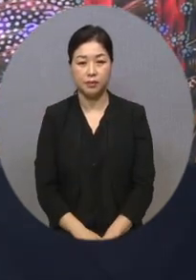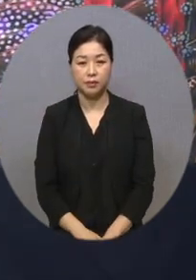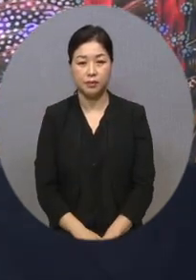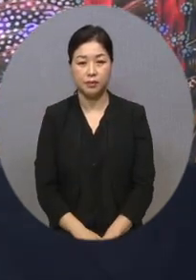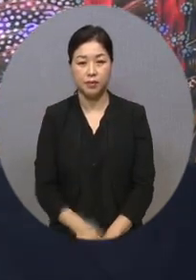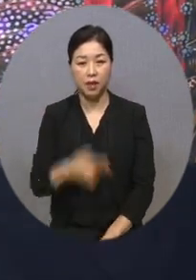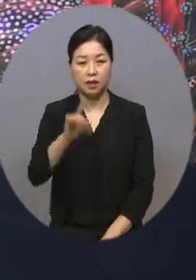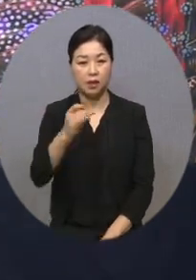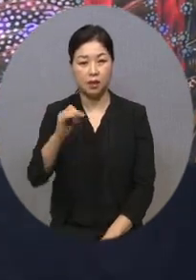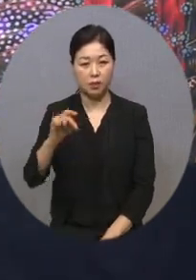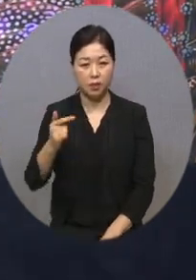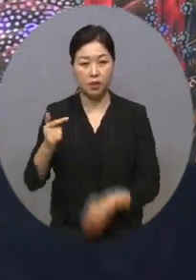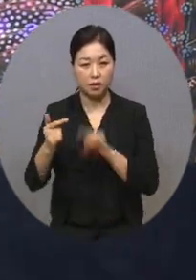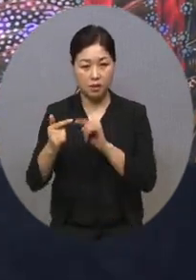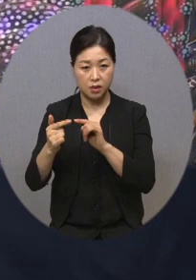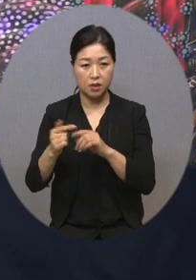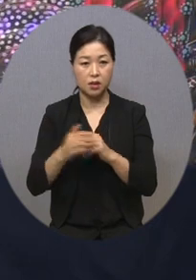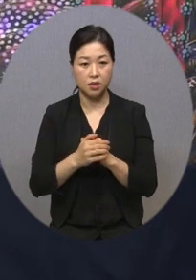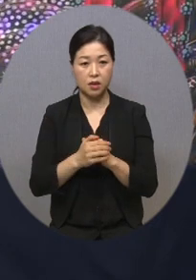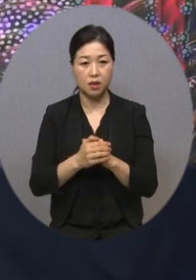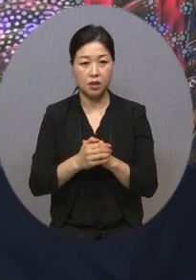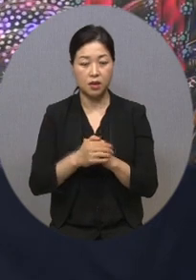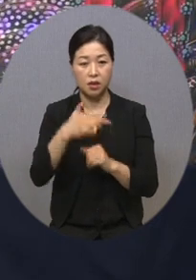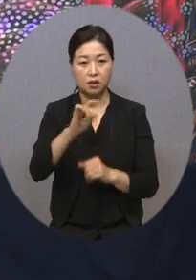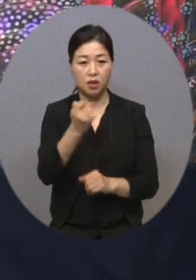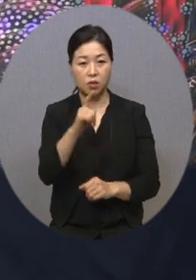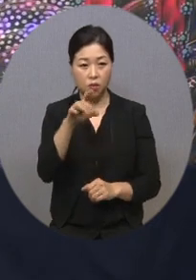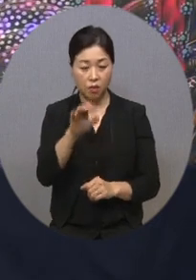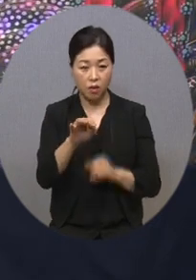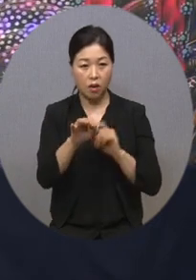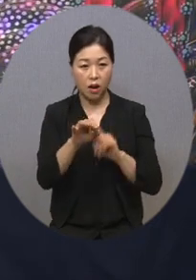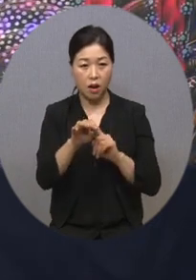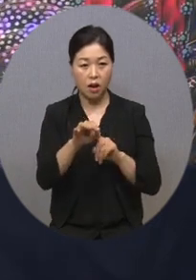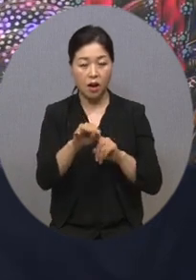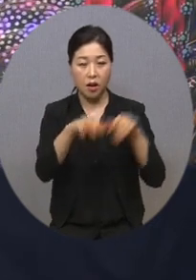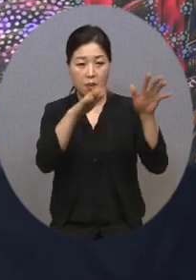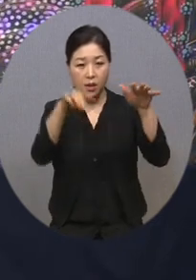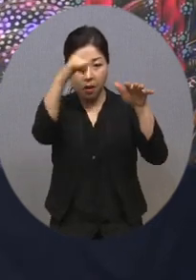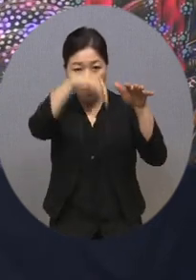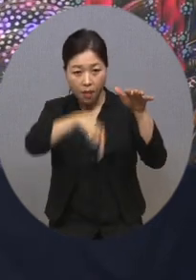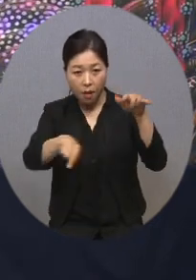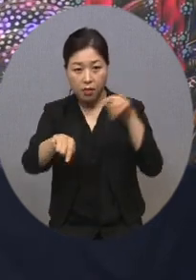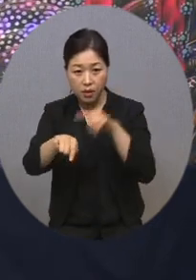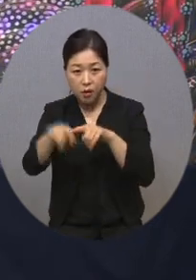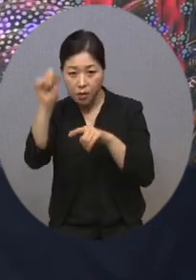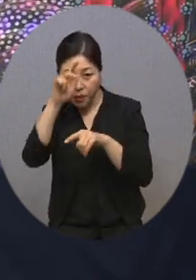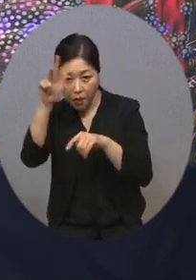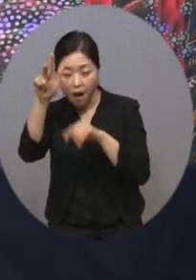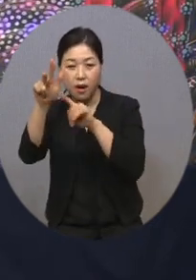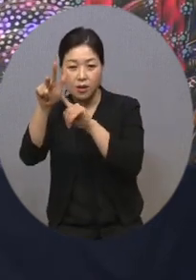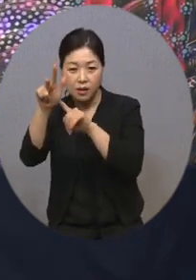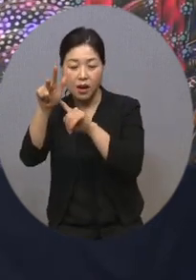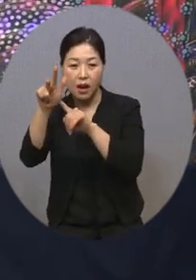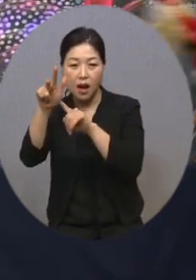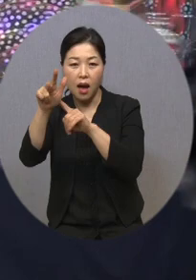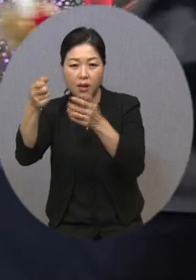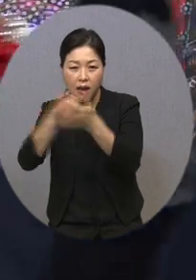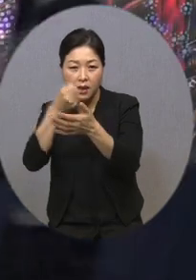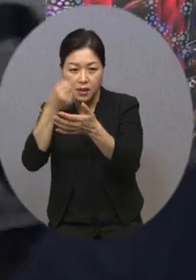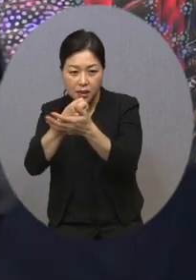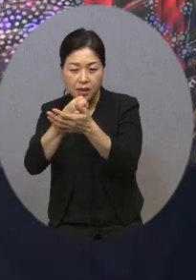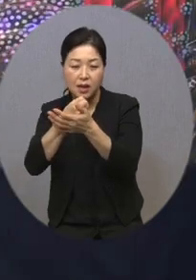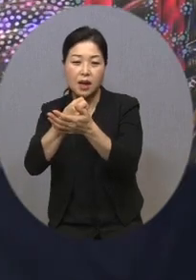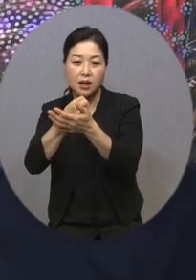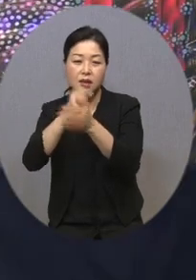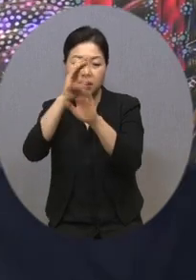장성빈님은 한국의 건강국제 수국가족 용암탄식 대문이라는 용암탄식 대목으로 참가하셨습니다.